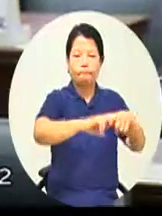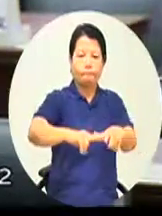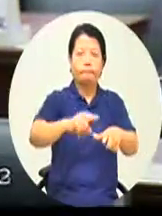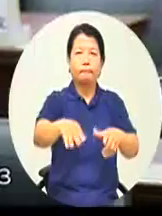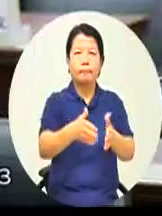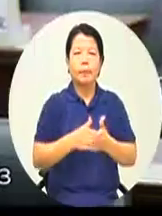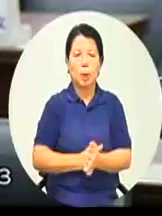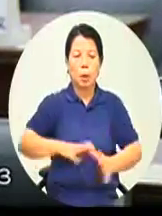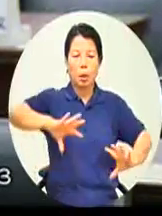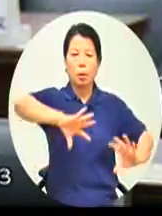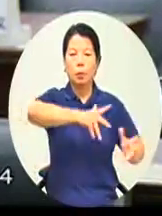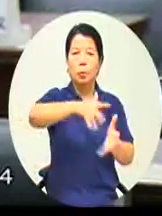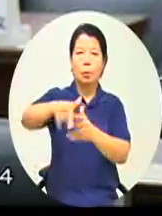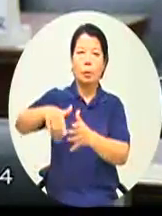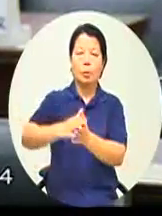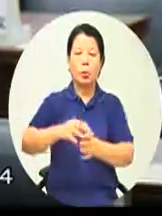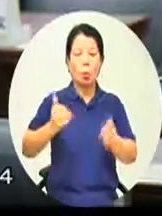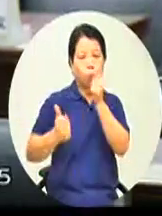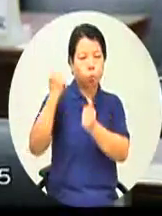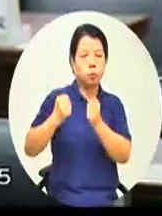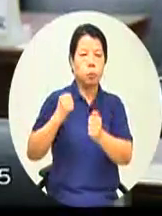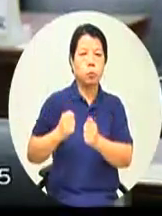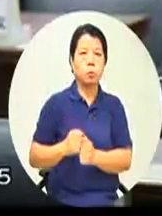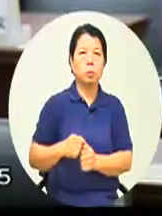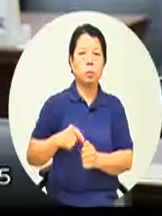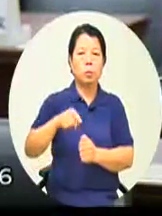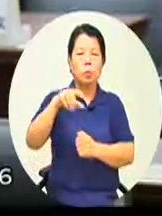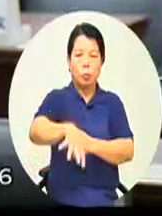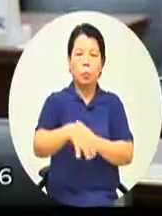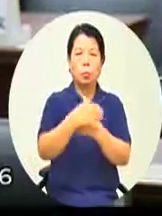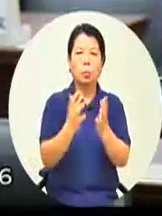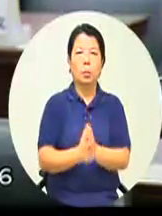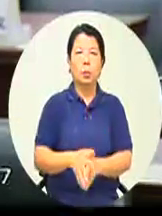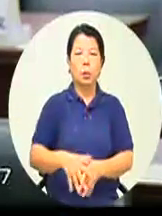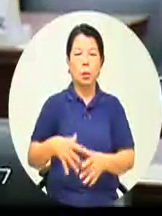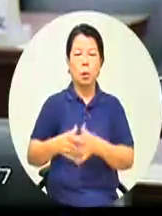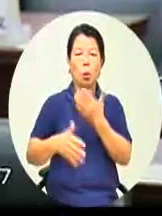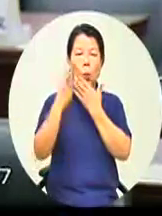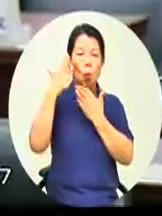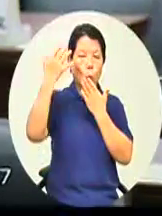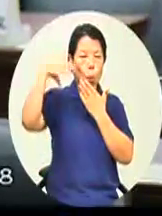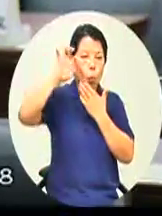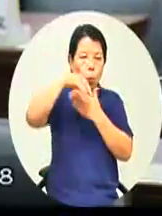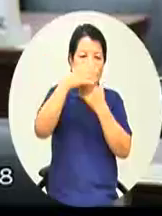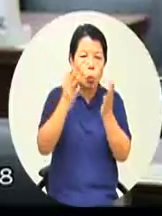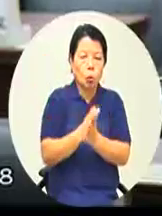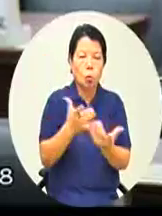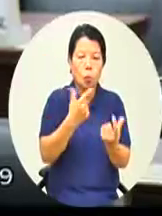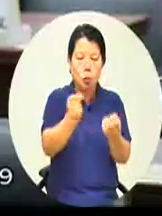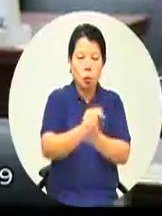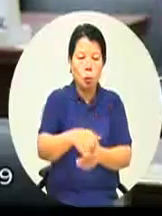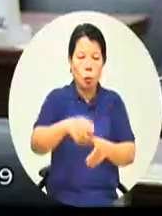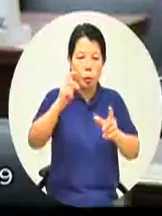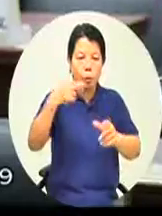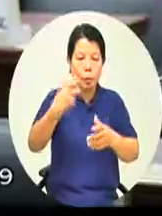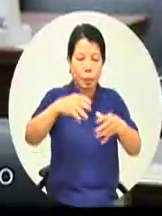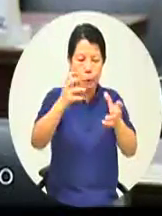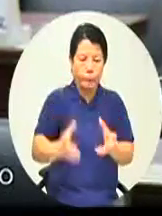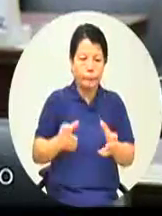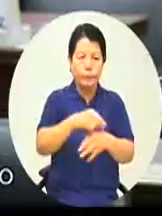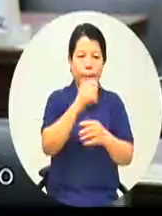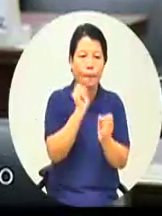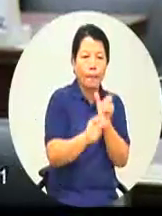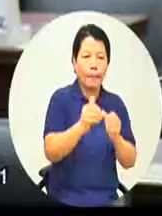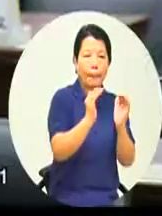世界运动的 KO 时阵，雄战，咱就要雄变雄，咱拢会当去塑造嘛。迄乌米亚个会当做一